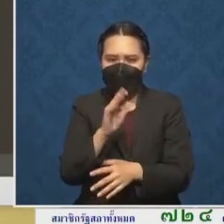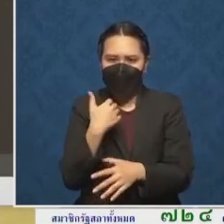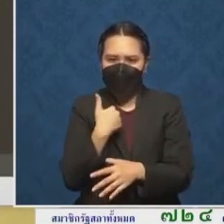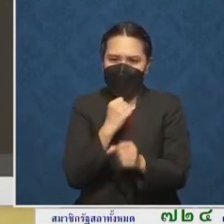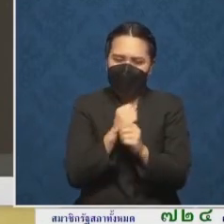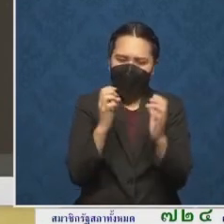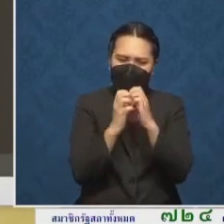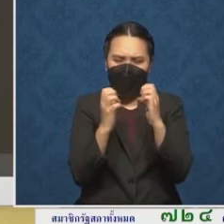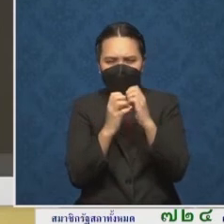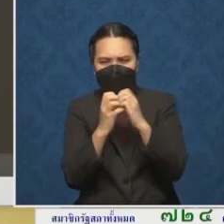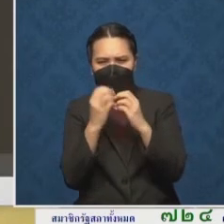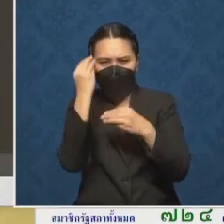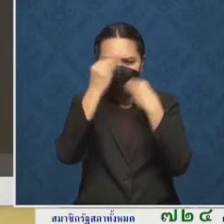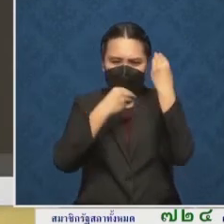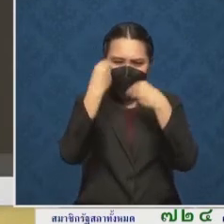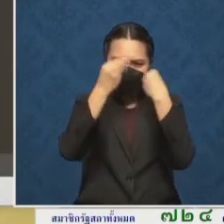างจะสับสน